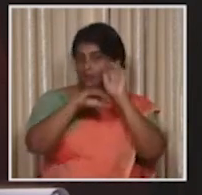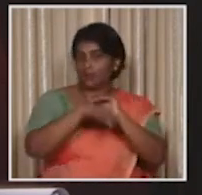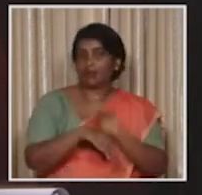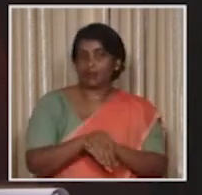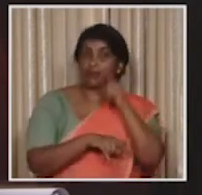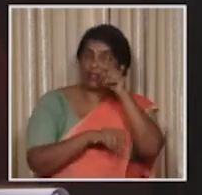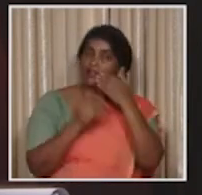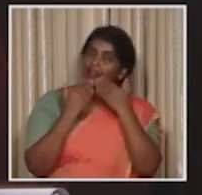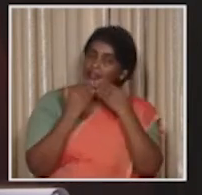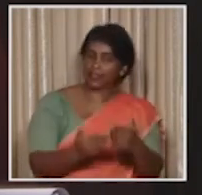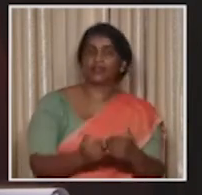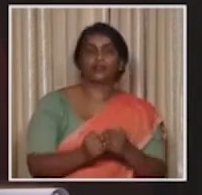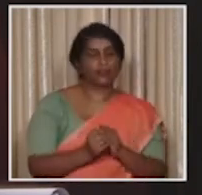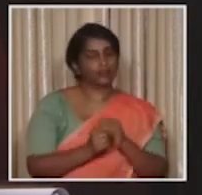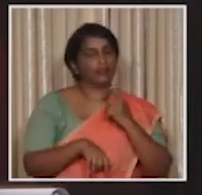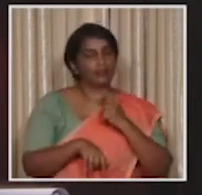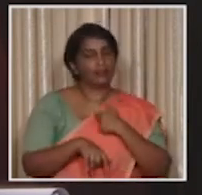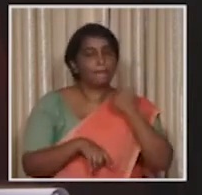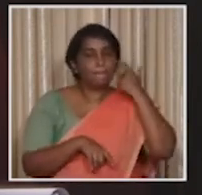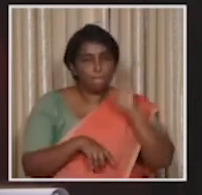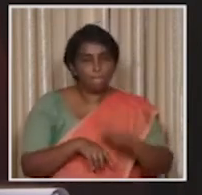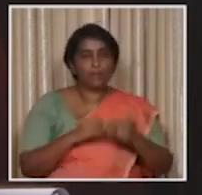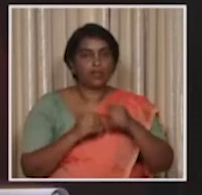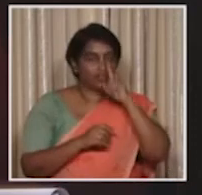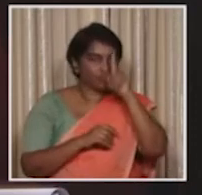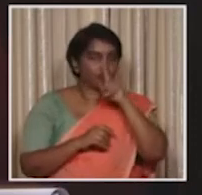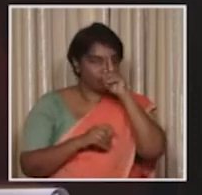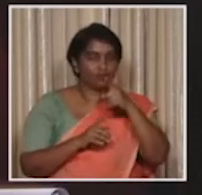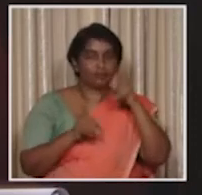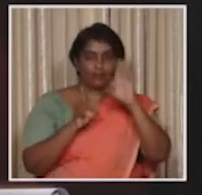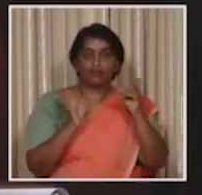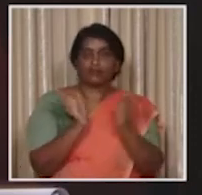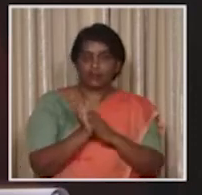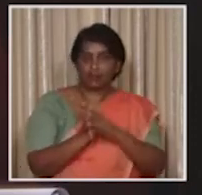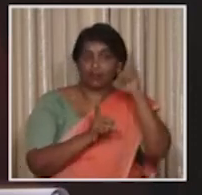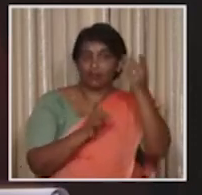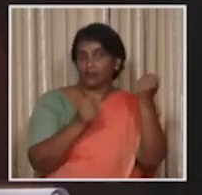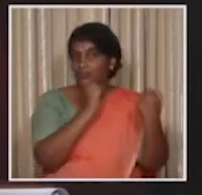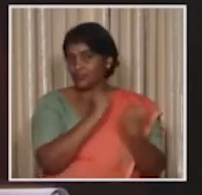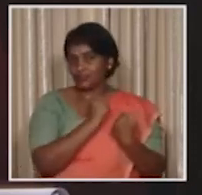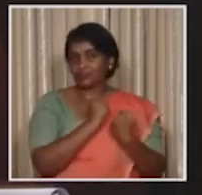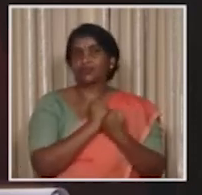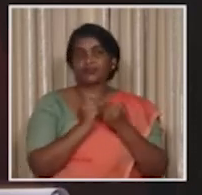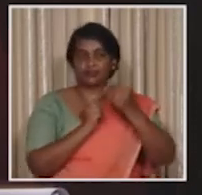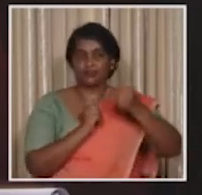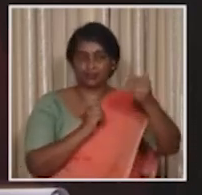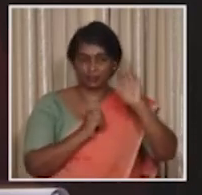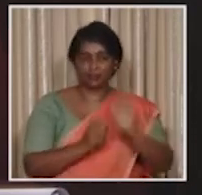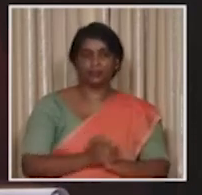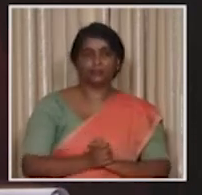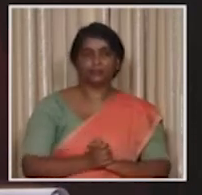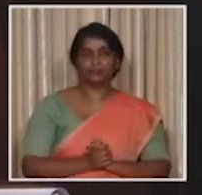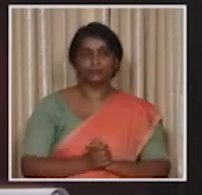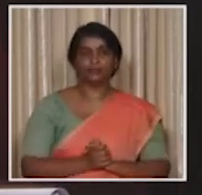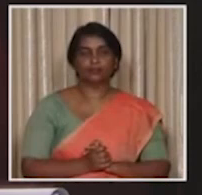නිසා ඔබතුමාටත් ස්තුතිවන්ත වෙනවා. අපිත් බලාපොරොත්තු වෙනවා සතිපතාම ඒ කමිටුව ඔබතුමාගේ සහයෝගයත් ඇතිව ඉදිරියට ගෙන යන්න.